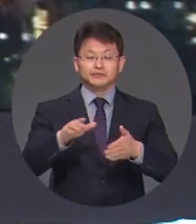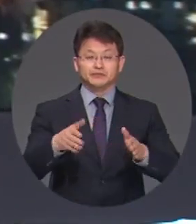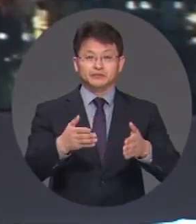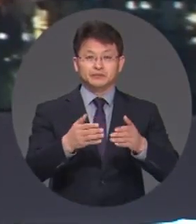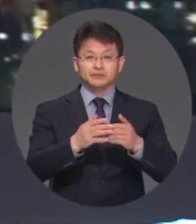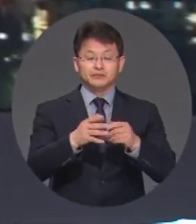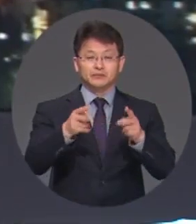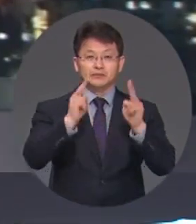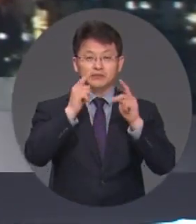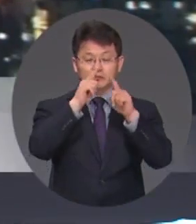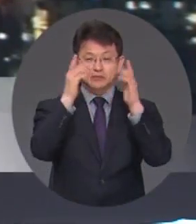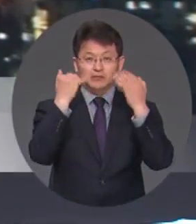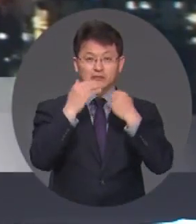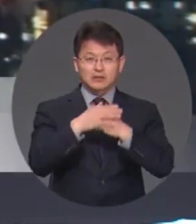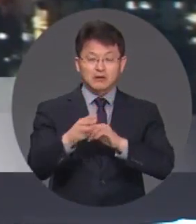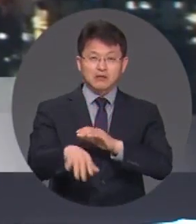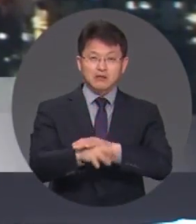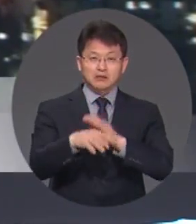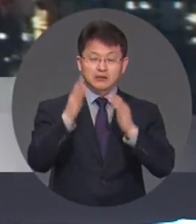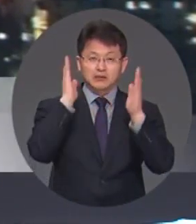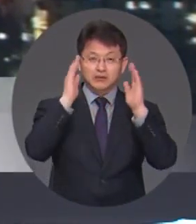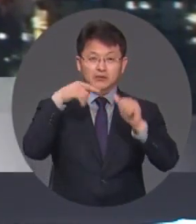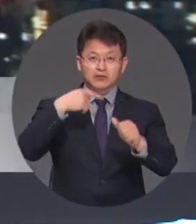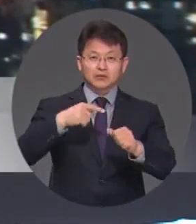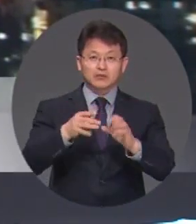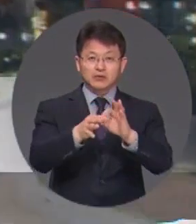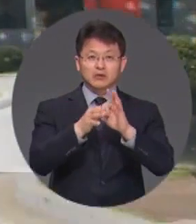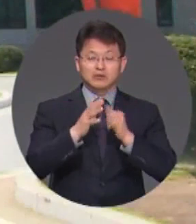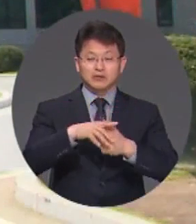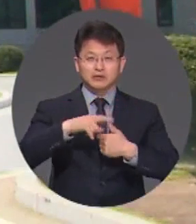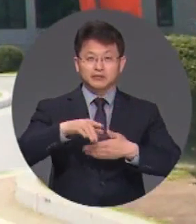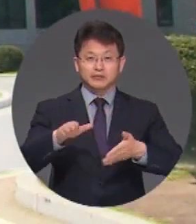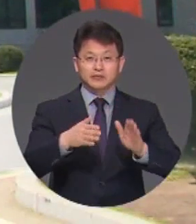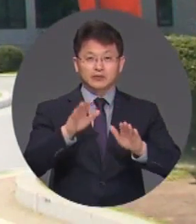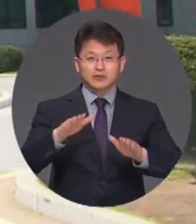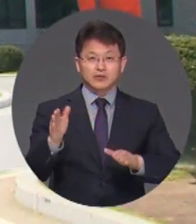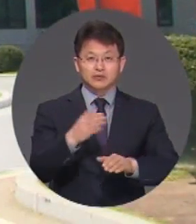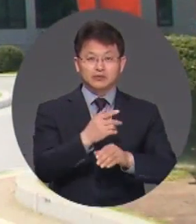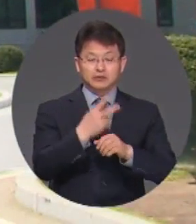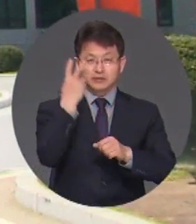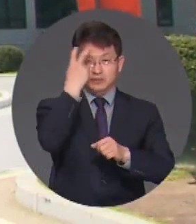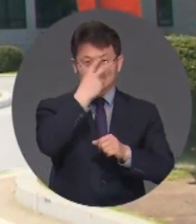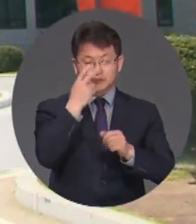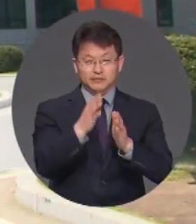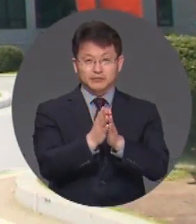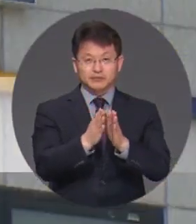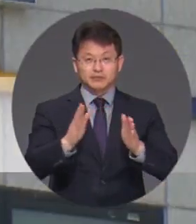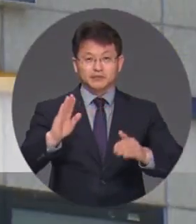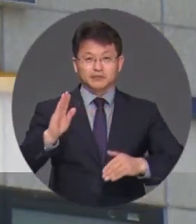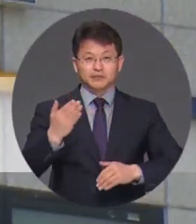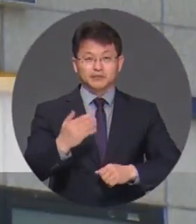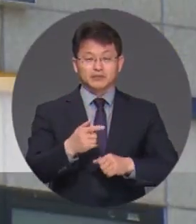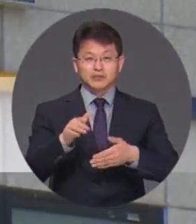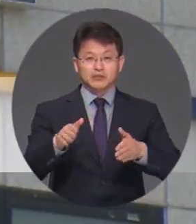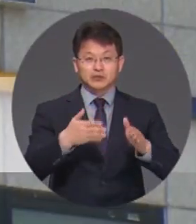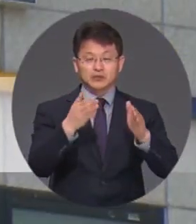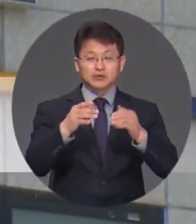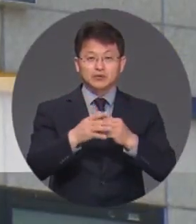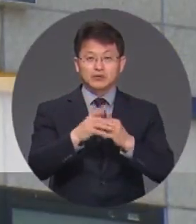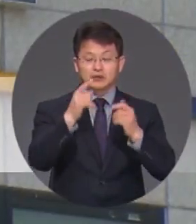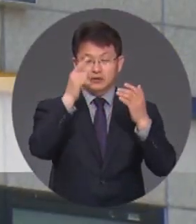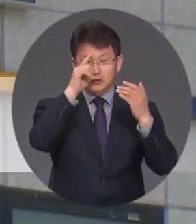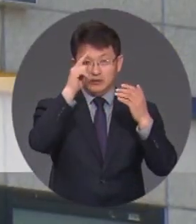경남도립 남해대학의 부실수업 논란과 관련해 경상남도가 오늘부터 감사의 착수했습니다 돈은